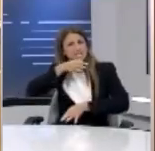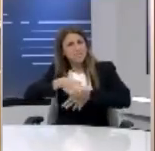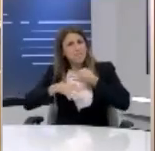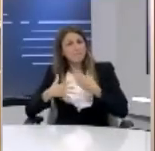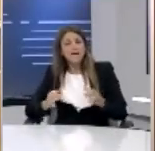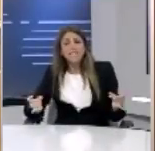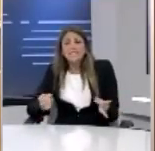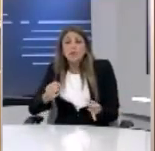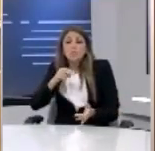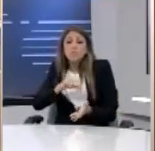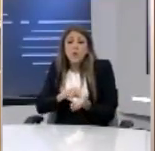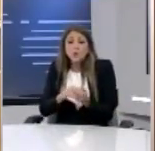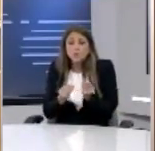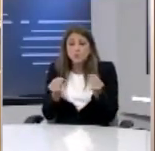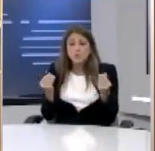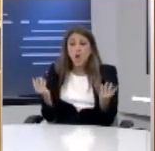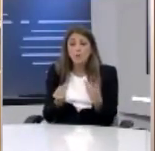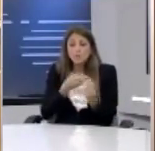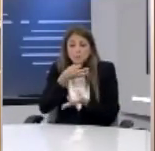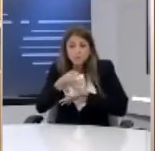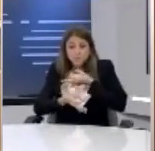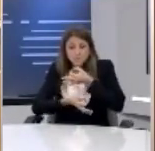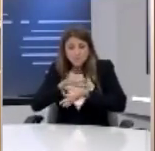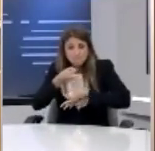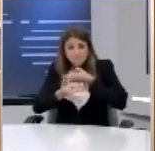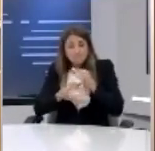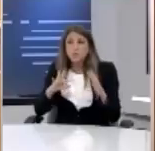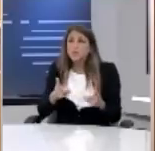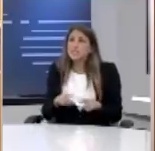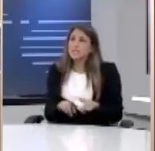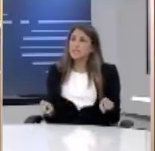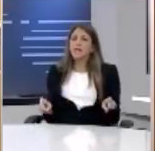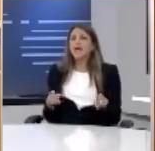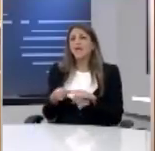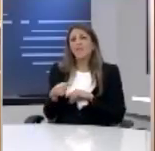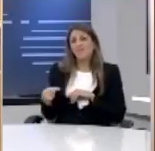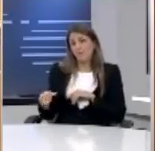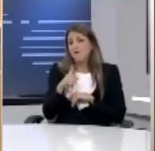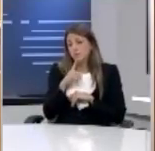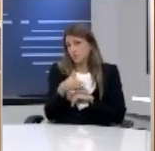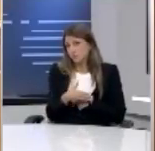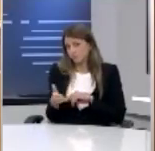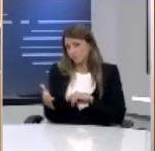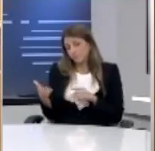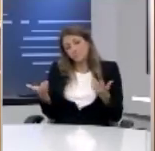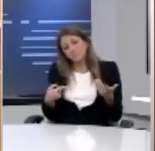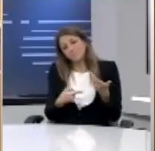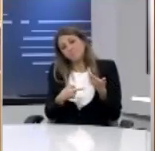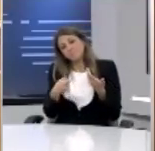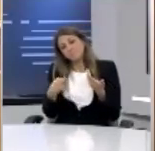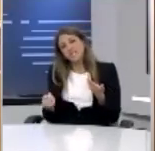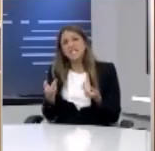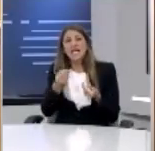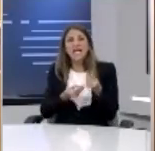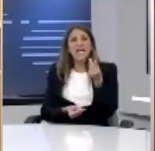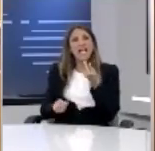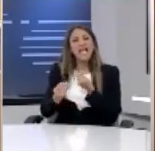επιλέξη, τότε στα θέματα αυτά θα έχετε καλύτερη συμπεριφορά από την Τουρκία στα θέματα των ροών.